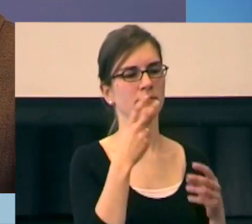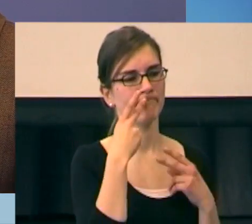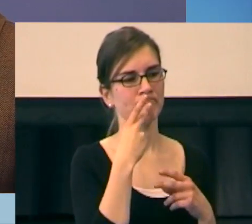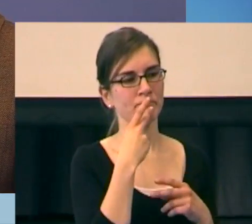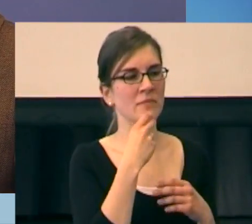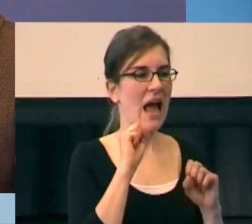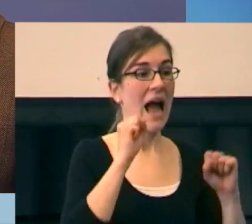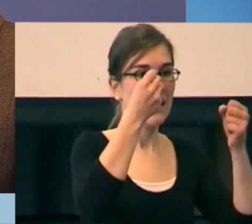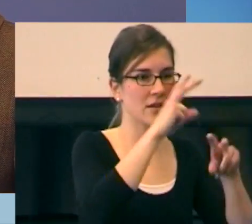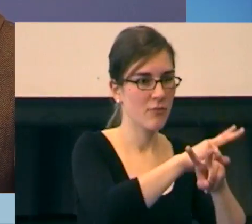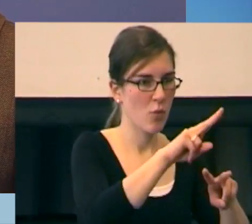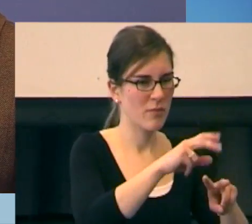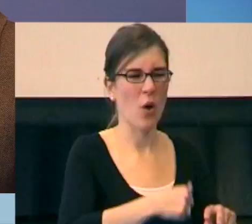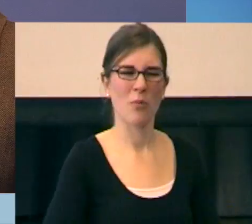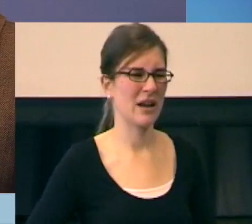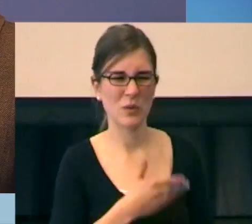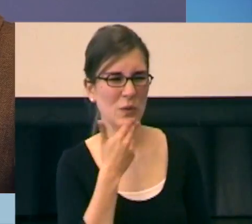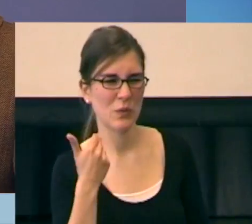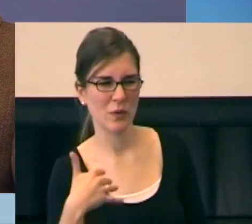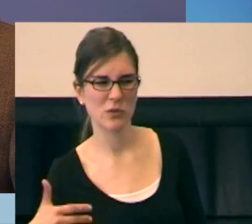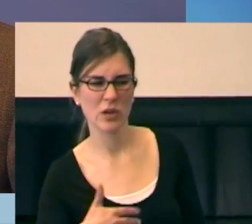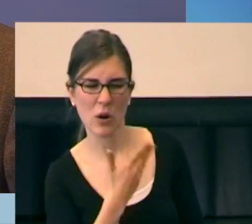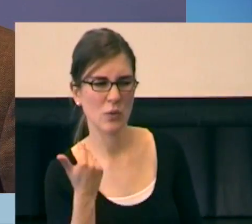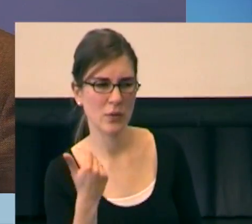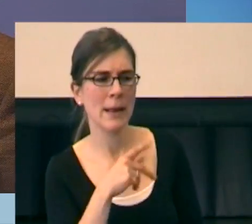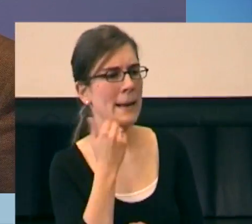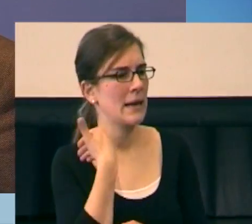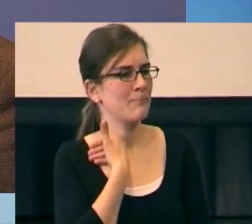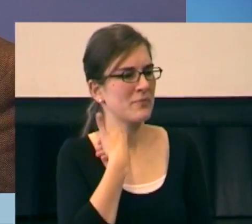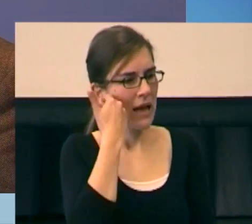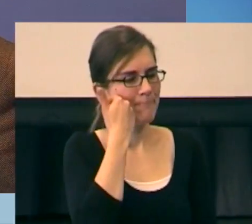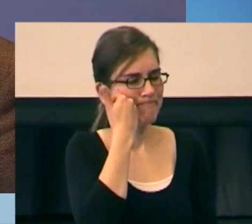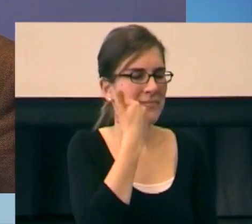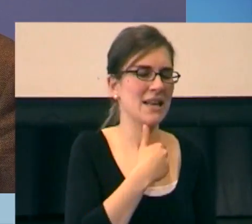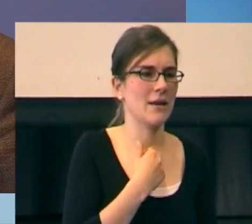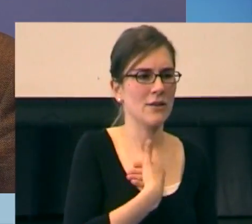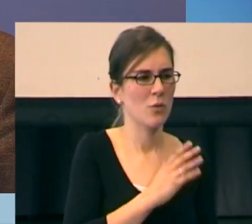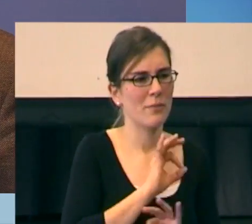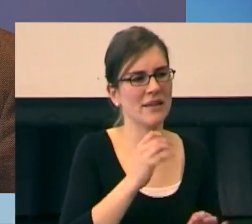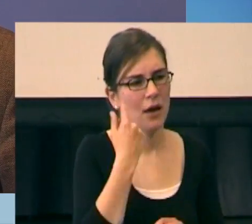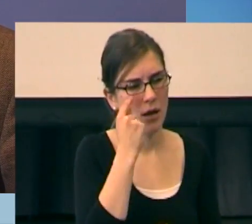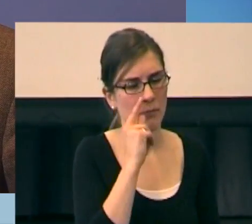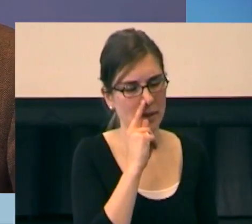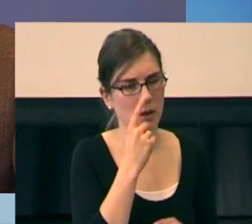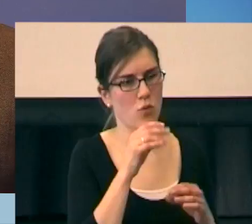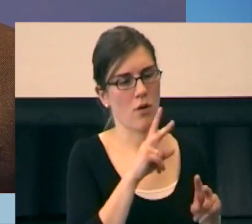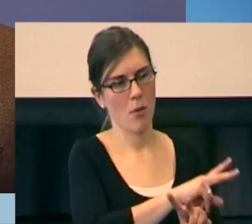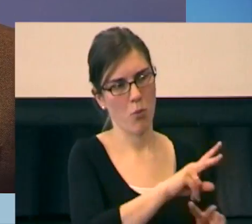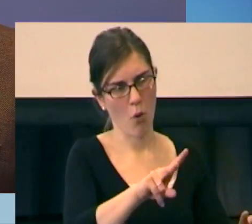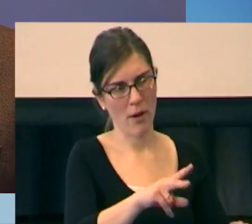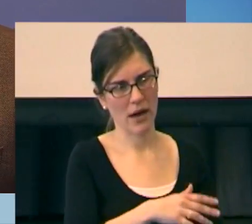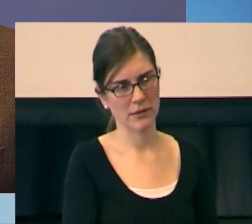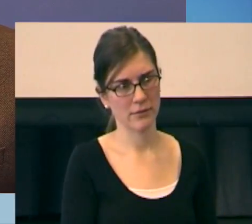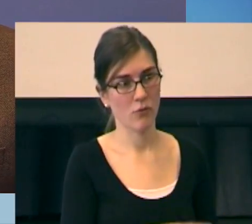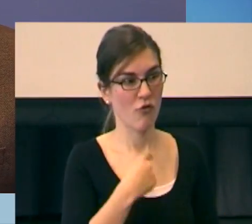ich operiere dich nicht, ich bestrahle dich nicht, wir beobachten, um keine Kollateralschäden zu machen und nur wenn im Verlauf